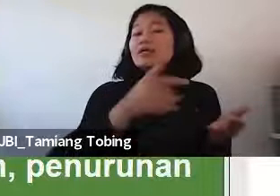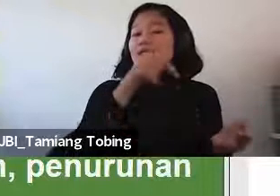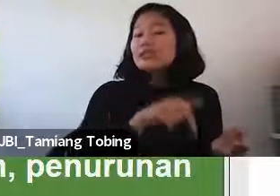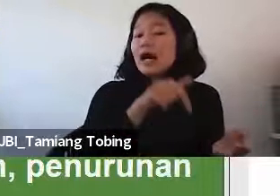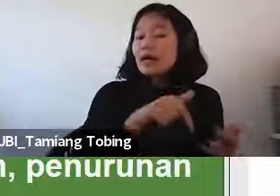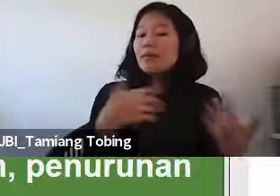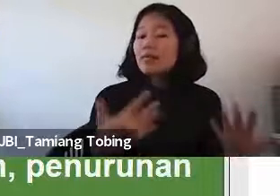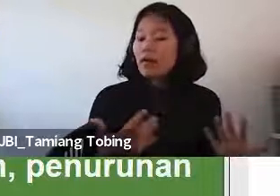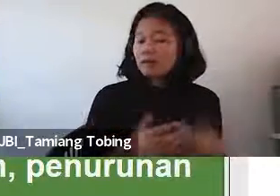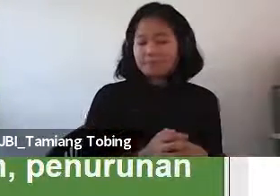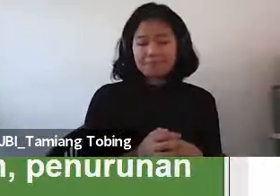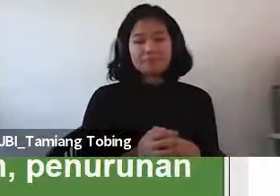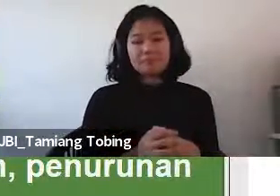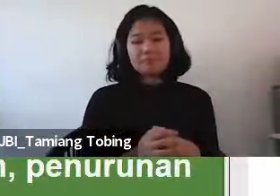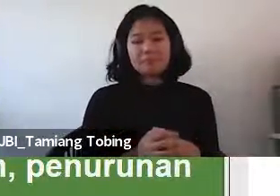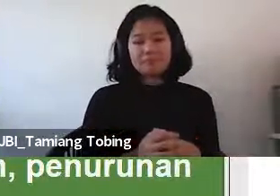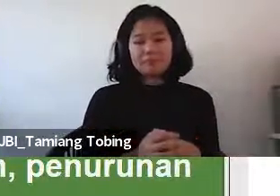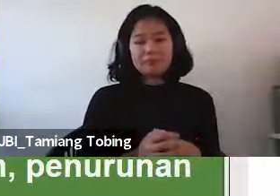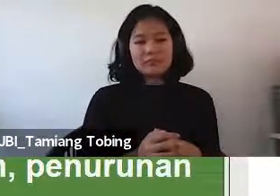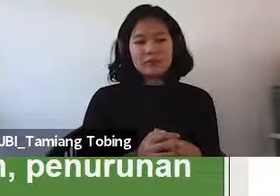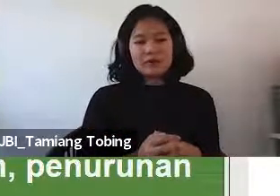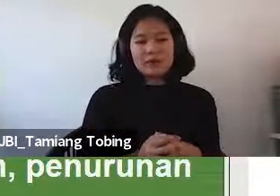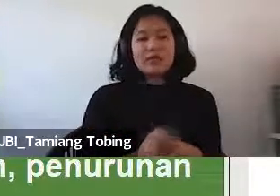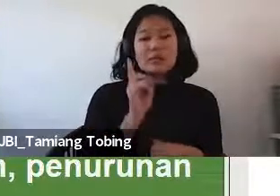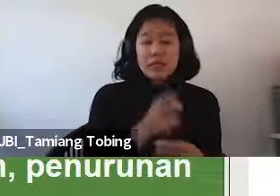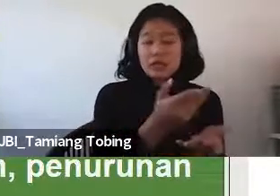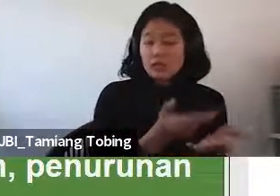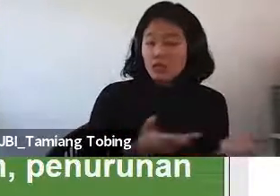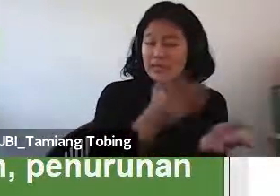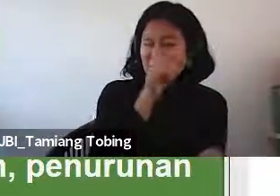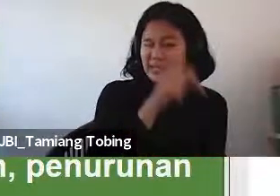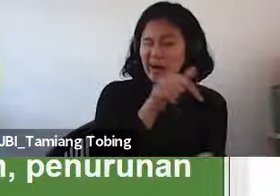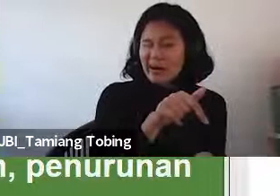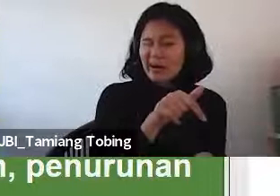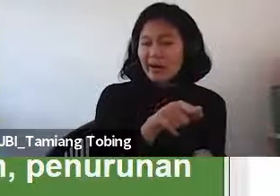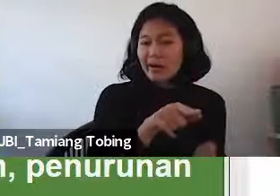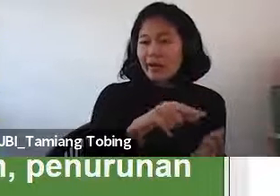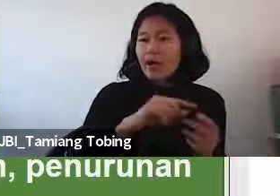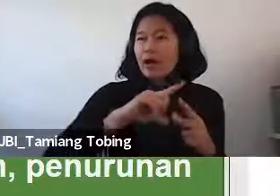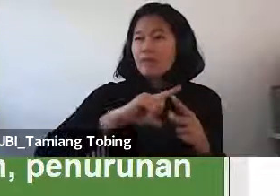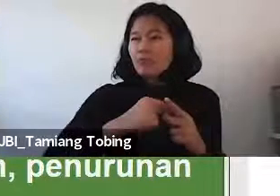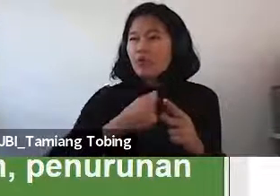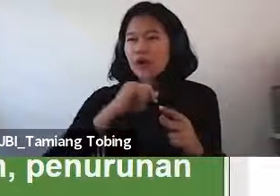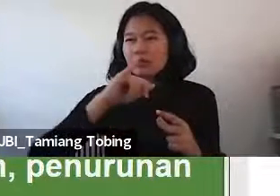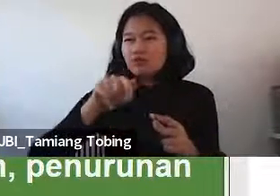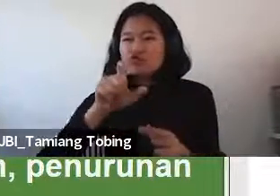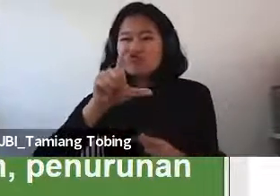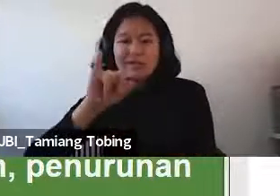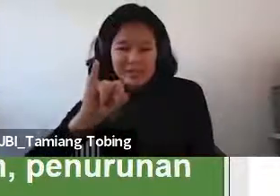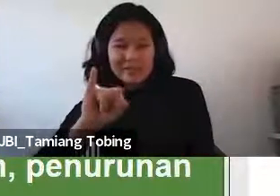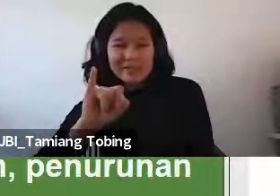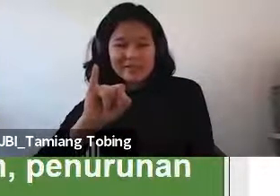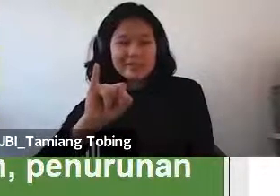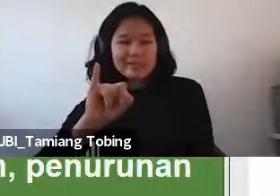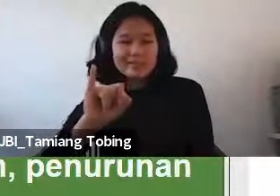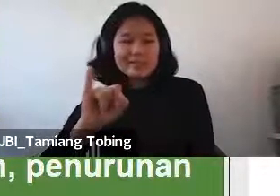ini. Makna saat ini adalah pada bulan Juli ya, data ini